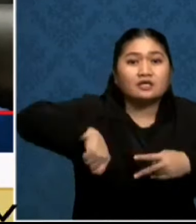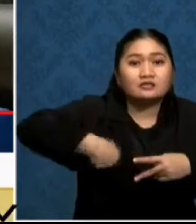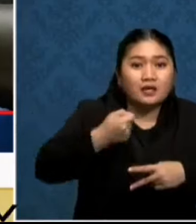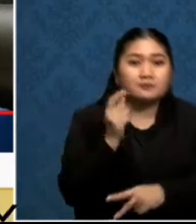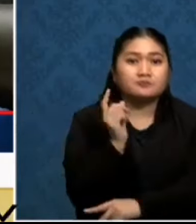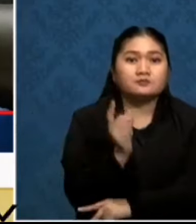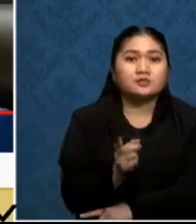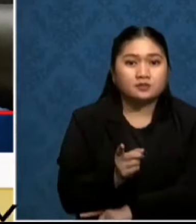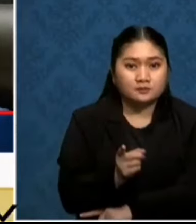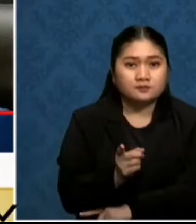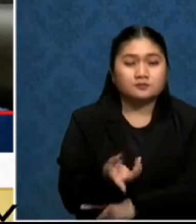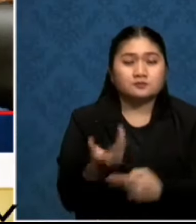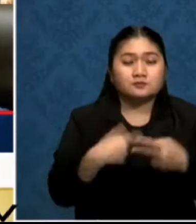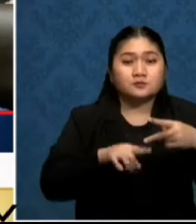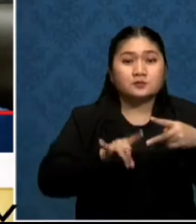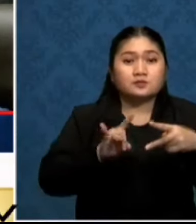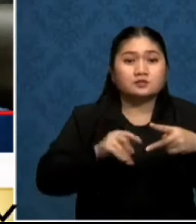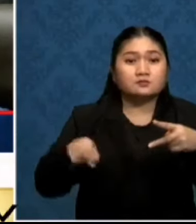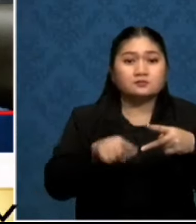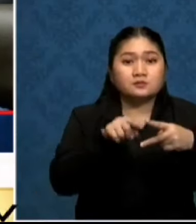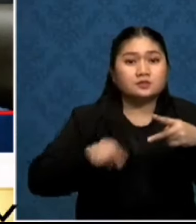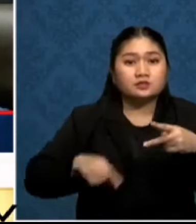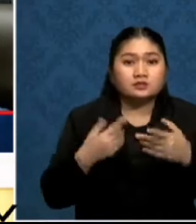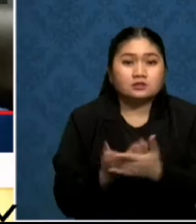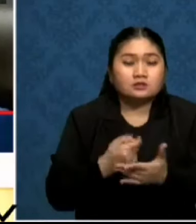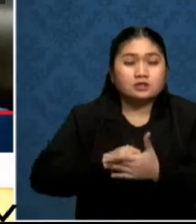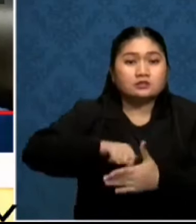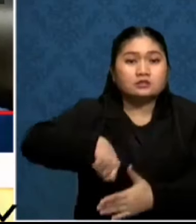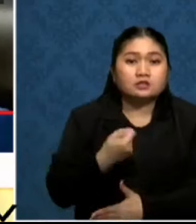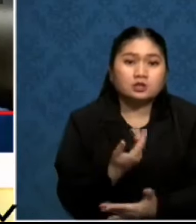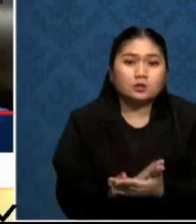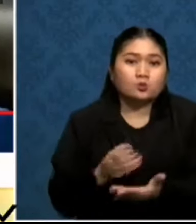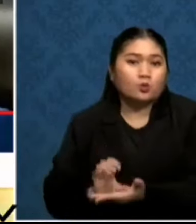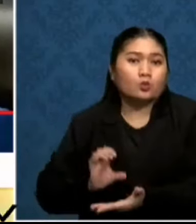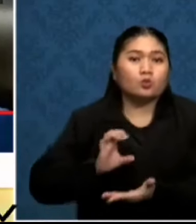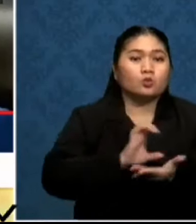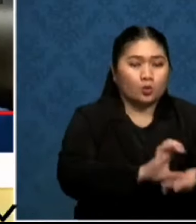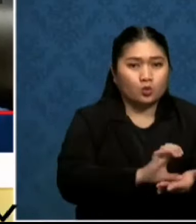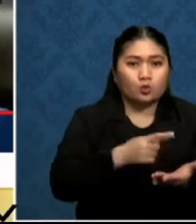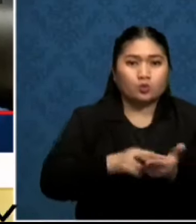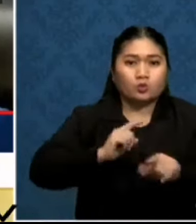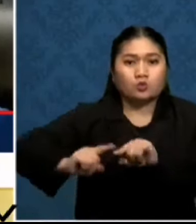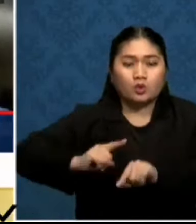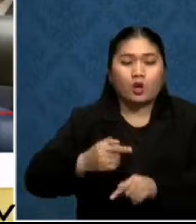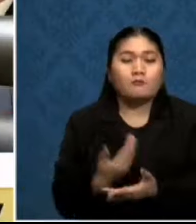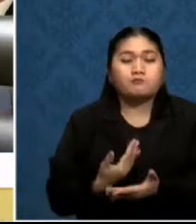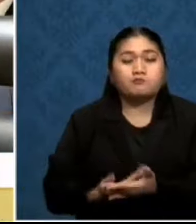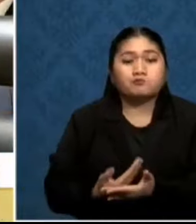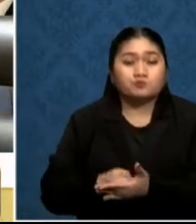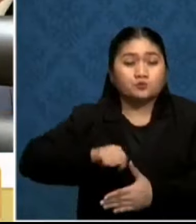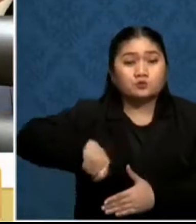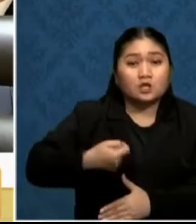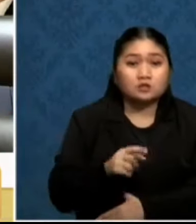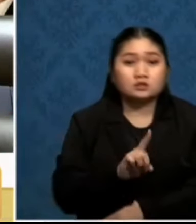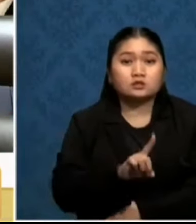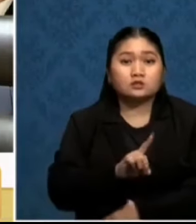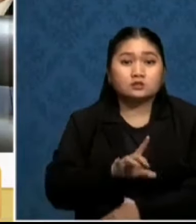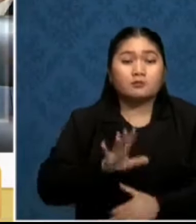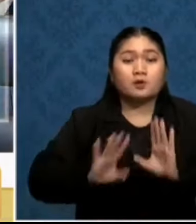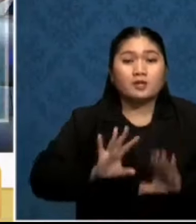ประจำ80%เป็นรายจ่ายลงทุนรายจ่ายลงทุนจาก12,000ล้านคือ